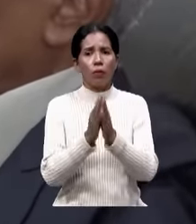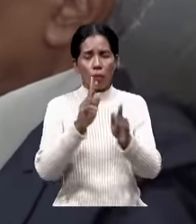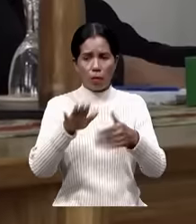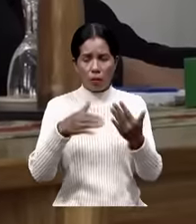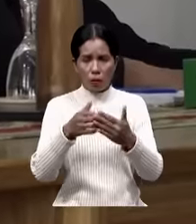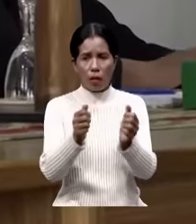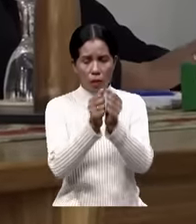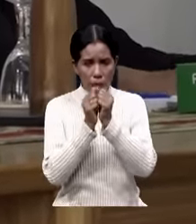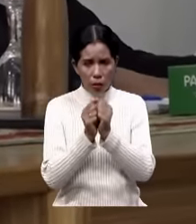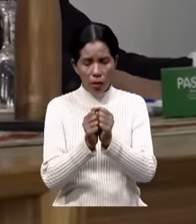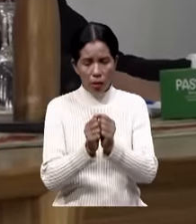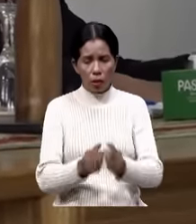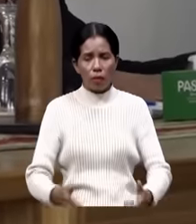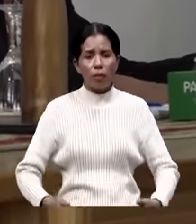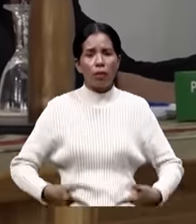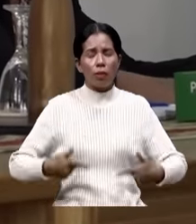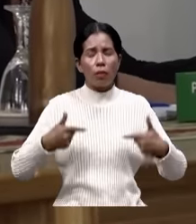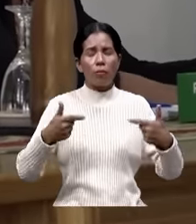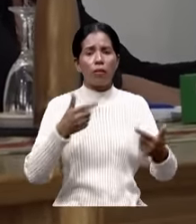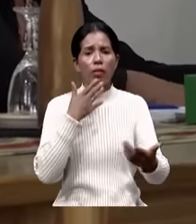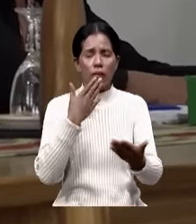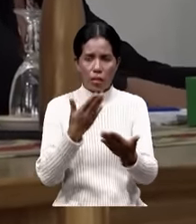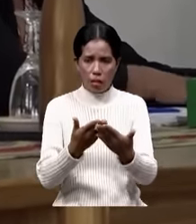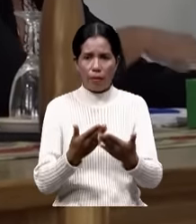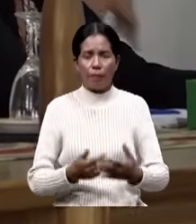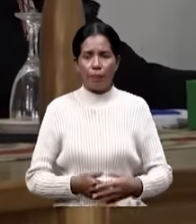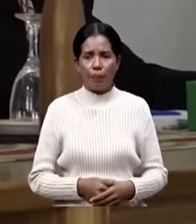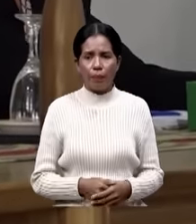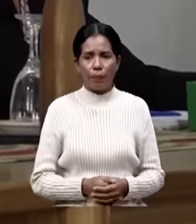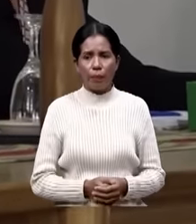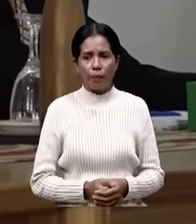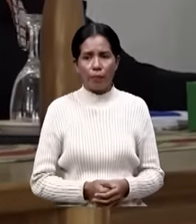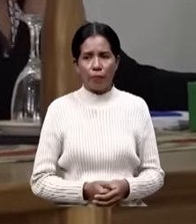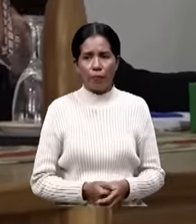kodi luta ba morestia. Romalo Neves, Zaime dos Santos, Gemen.